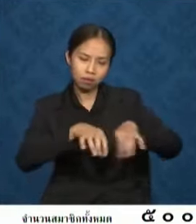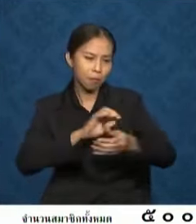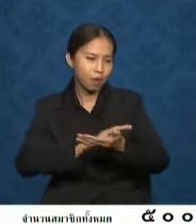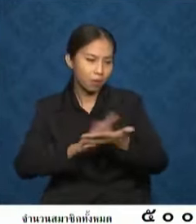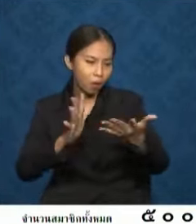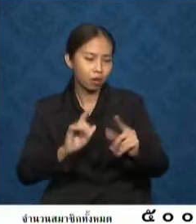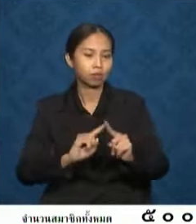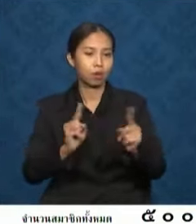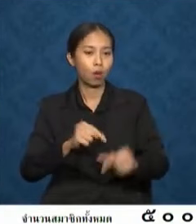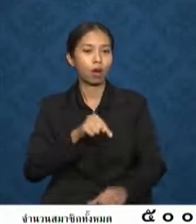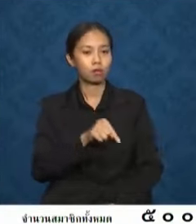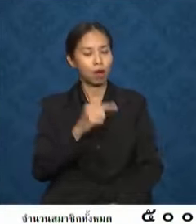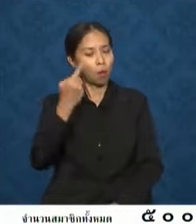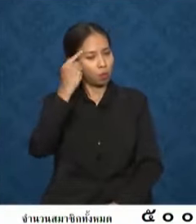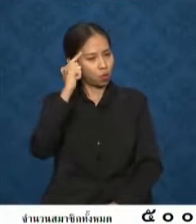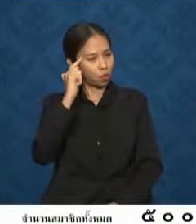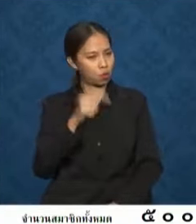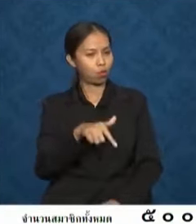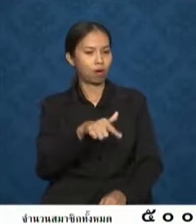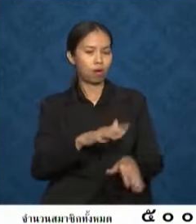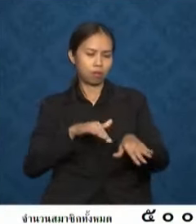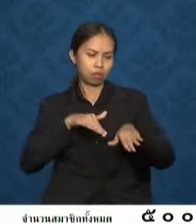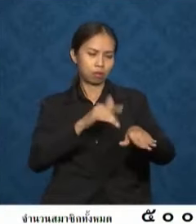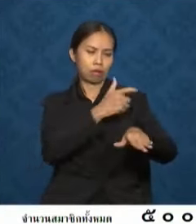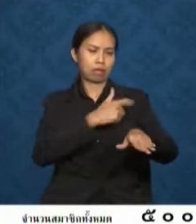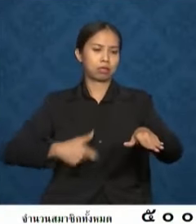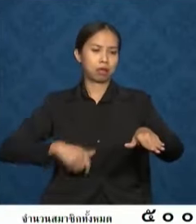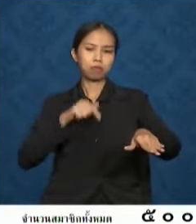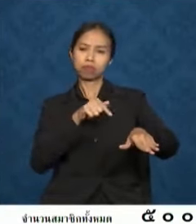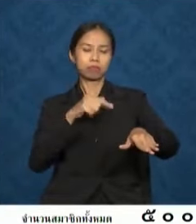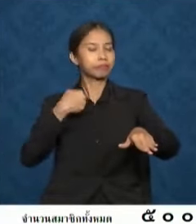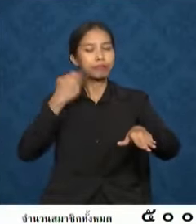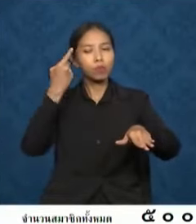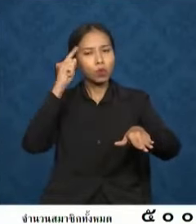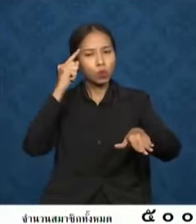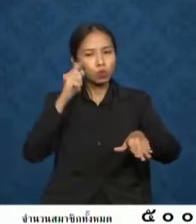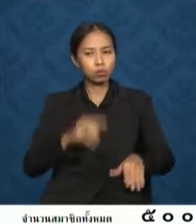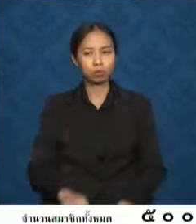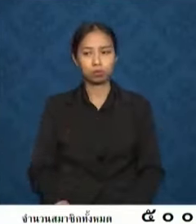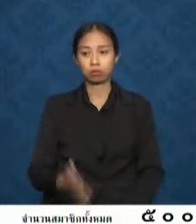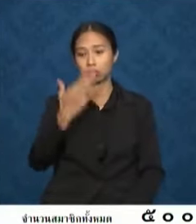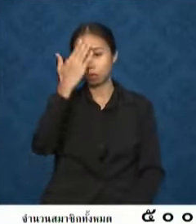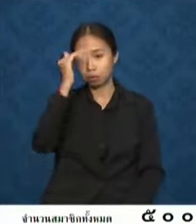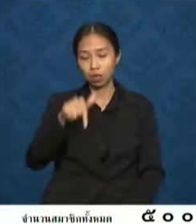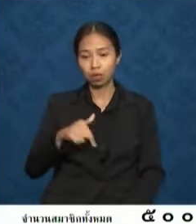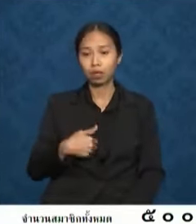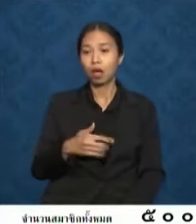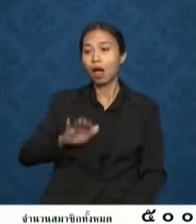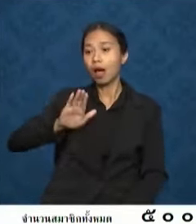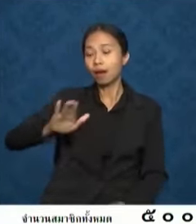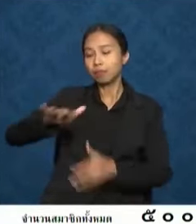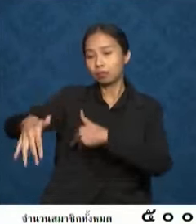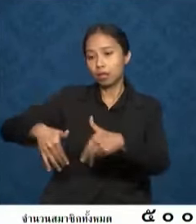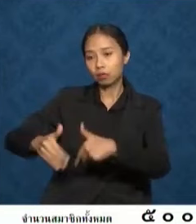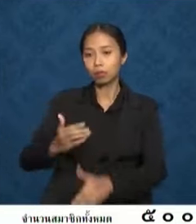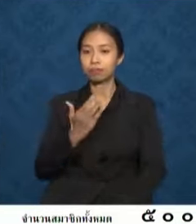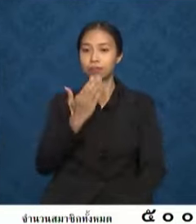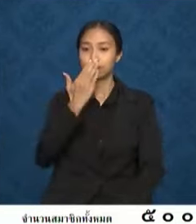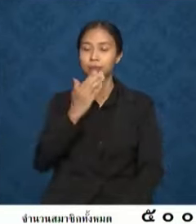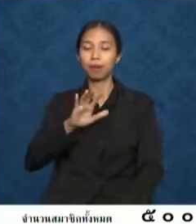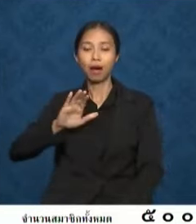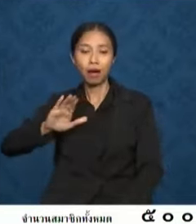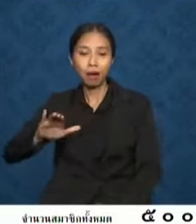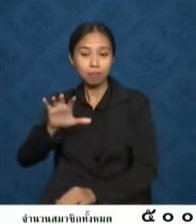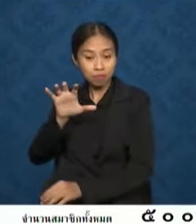ด้วยซ้ำไปว่าขบวนเสด็จอยู่ข้างหน้าคุณปิดปากประชาชนไม่ให้พูดไม่ได้คุณจะ